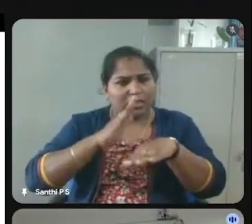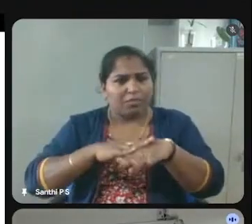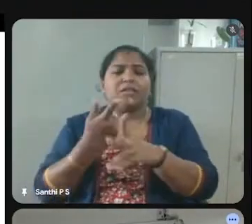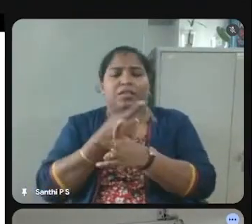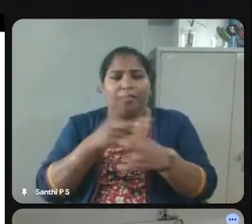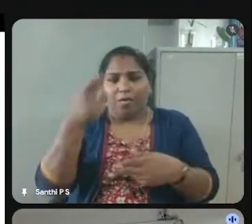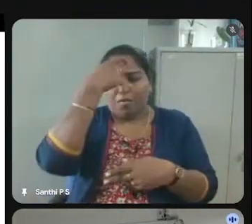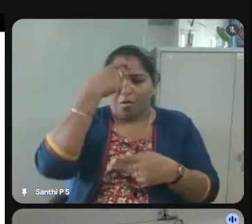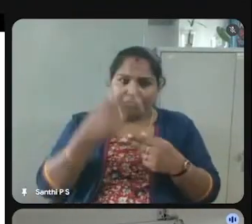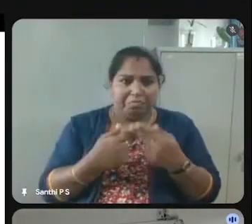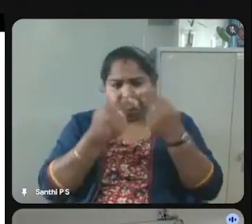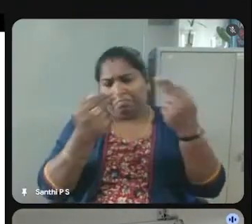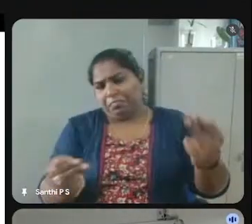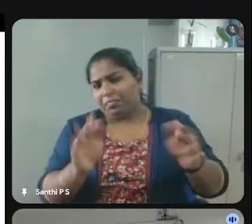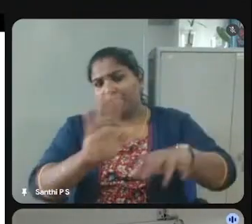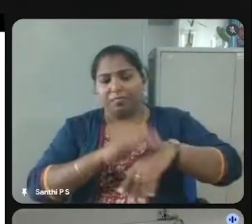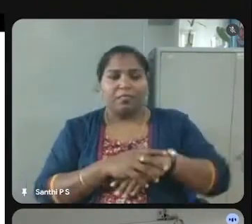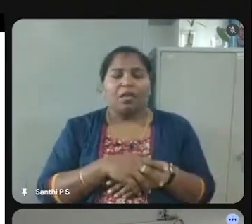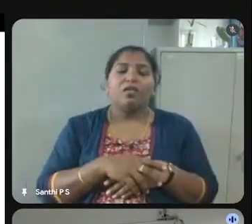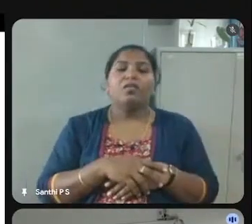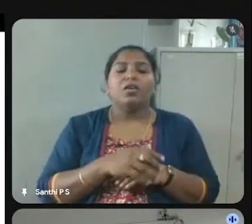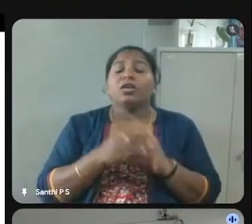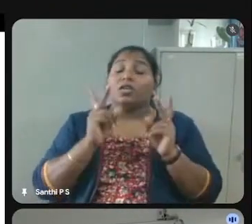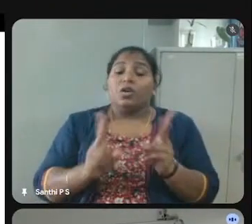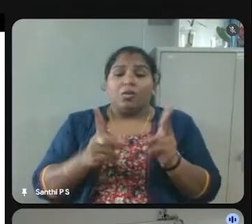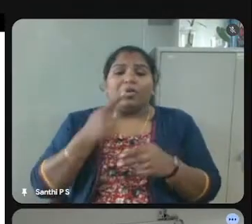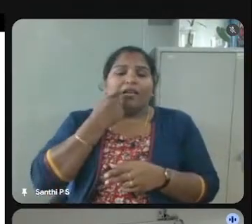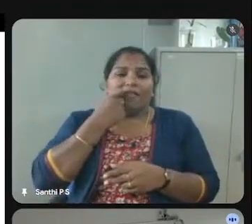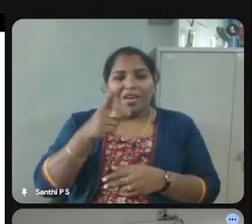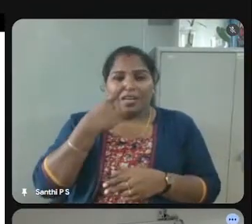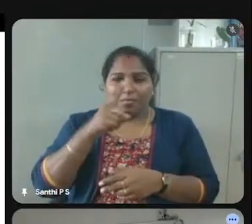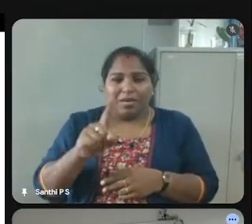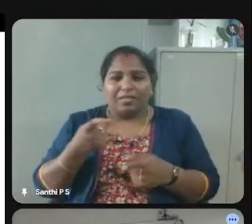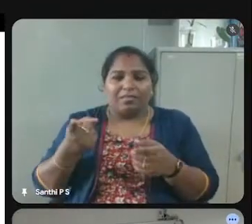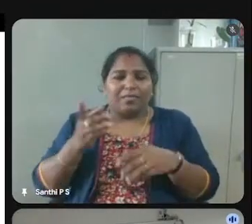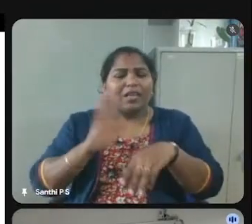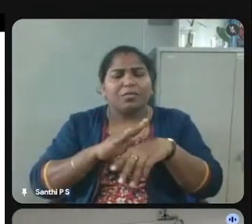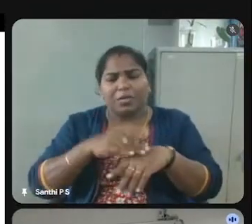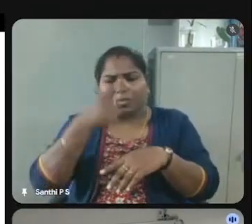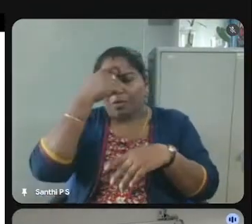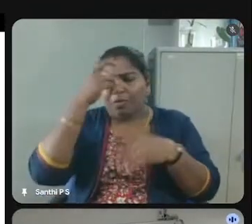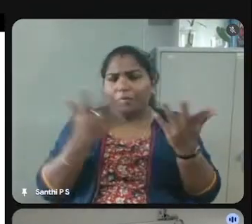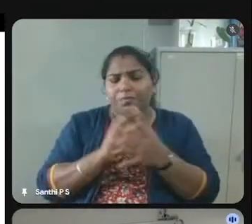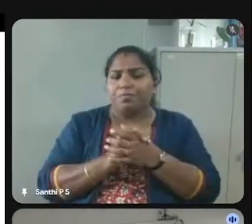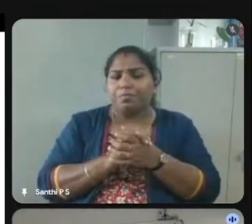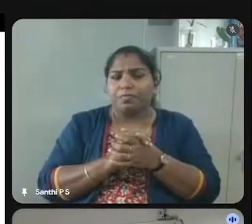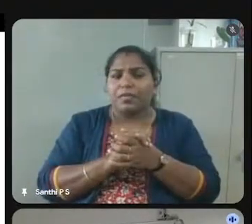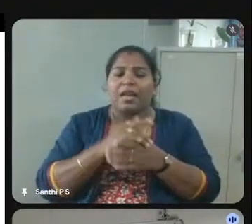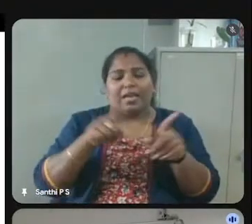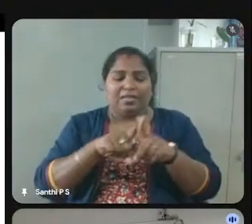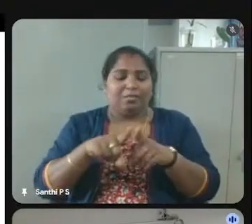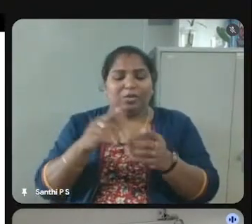പറഞ്ഞു പോകുന്നുണ്ട്. അപ്പൊ ഇവിടെ മാതാപിതാക്കൾക്ക് സാധാരണയായി ഉണ്ടാകുന്ന പ്രശ്നങ്ങൾ എന്ന് പറയുന്നത്, നമ്മുടെ